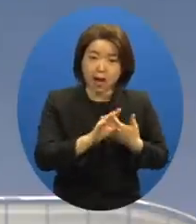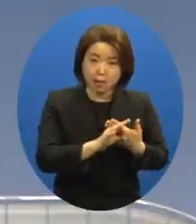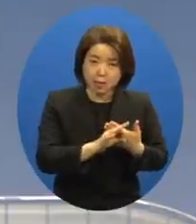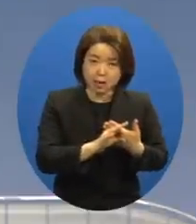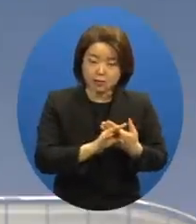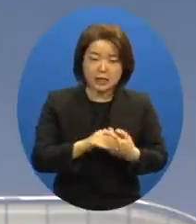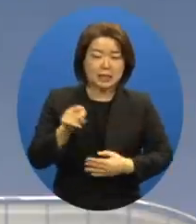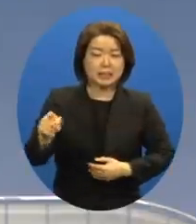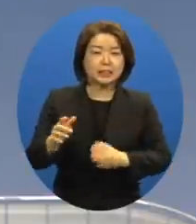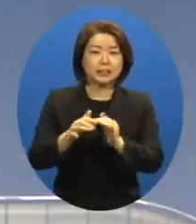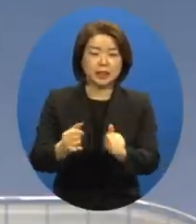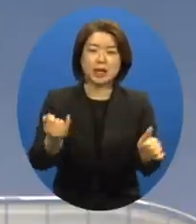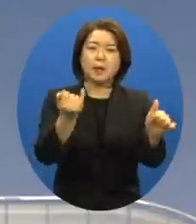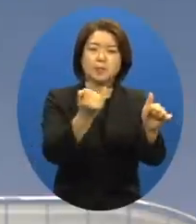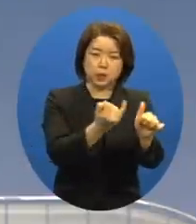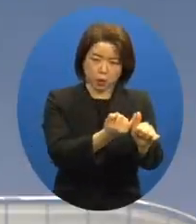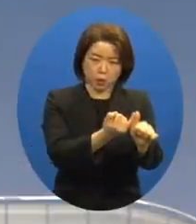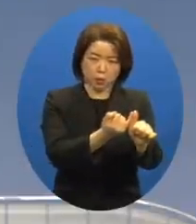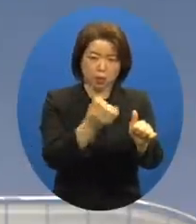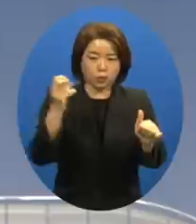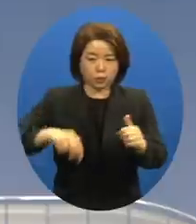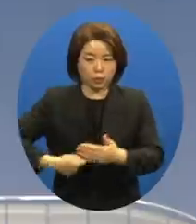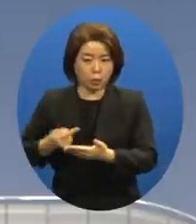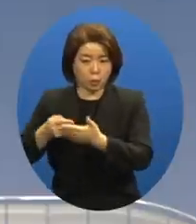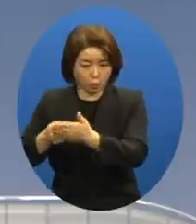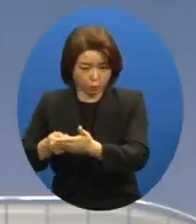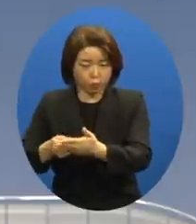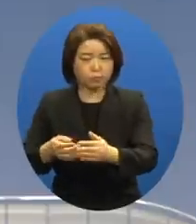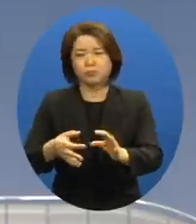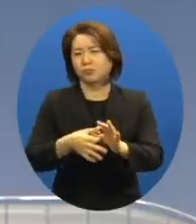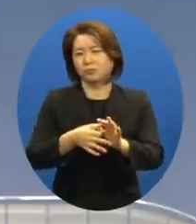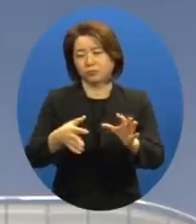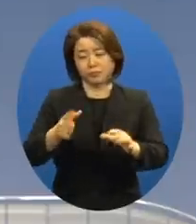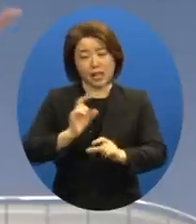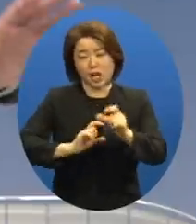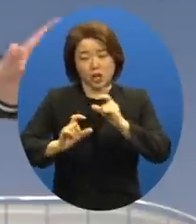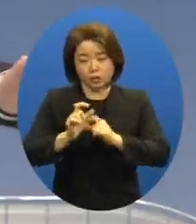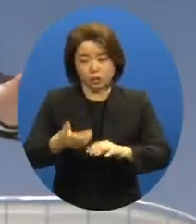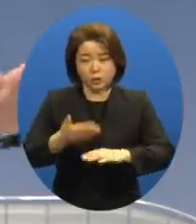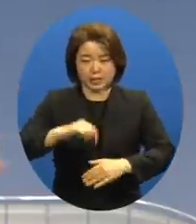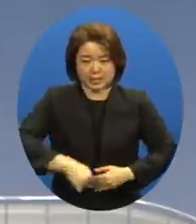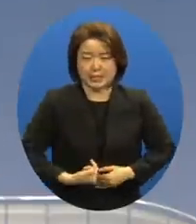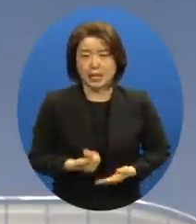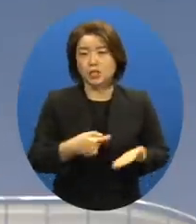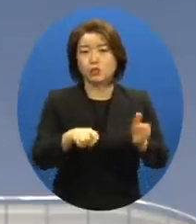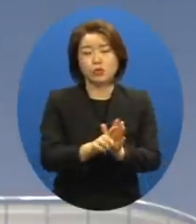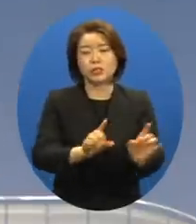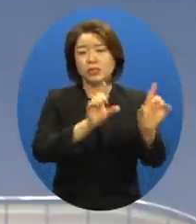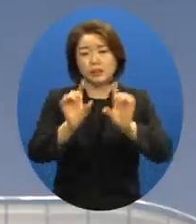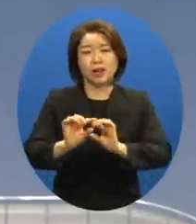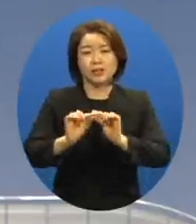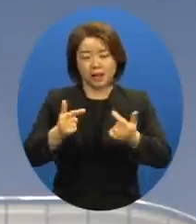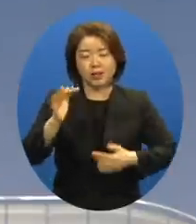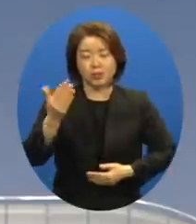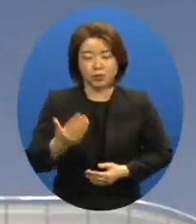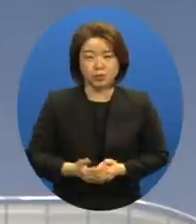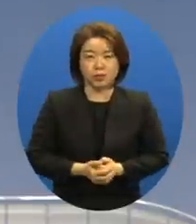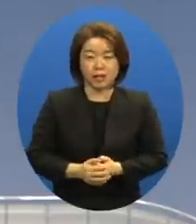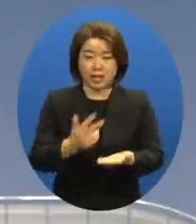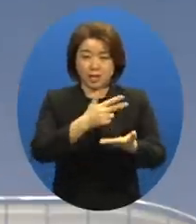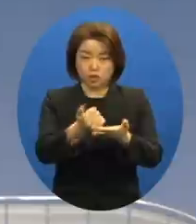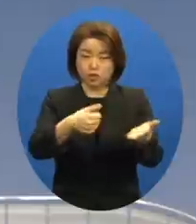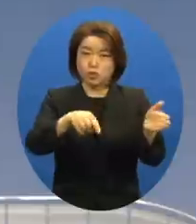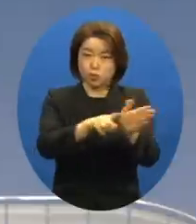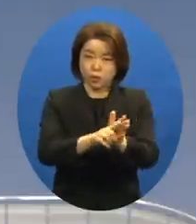그러면 그 사람이 결혼을 하든 독신으로 살 된 그는 더 이상 자기 자신을 위해서 살지 않게 됩니다 주님을